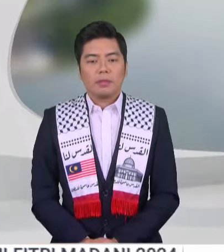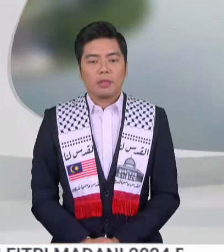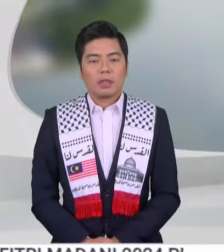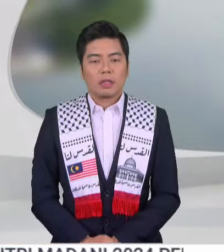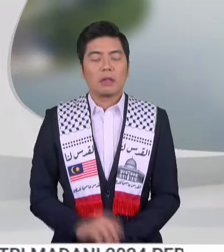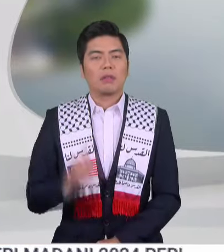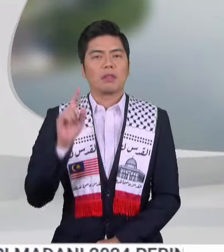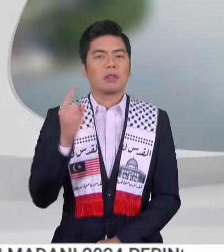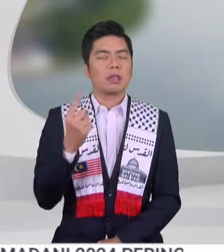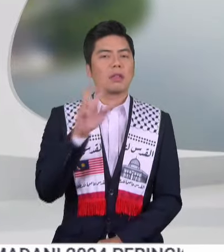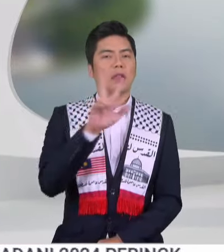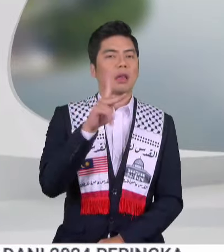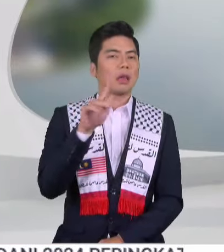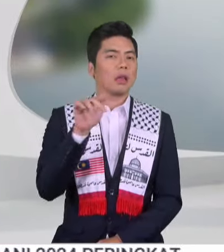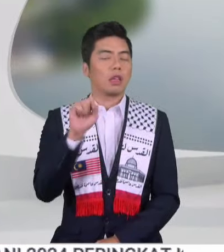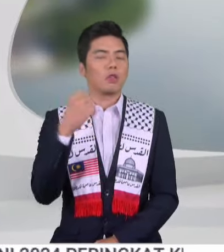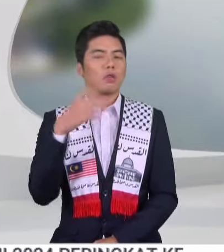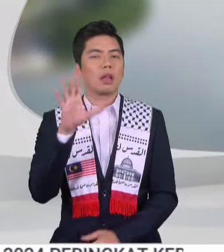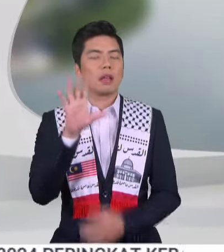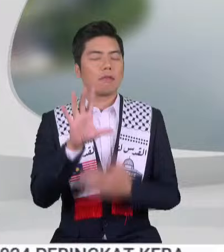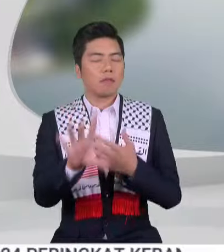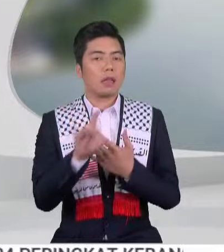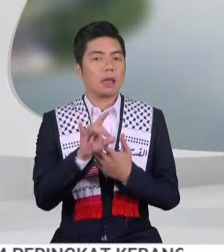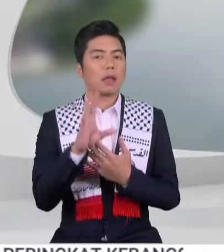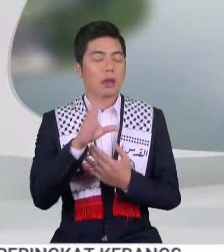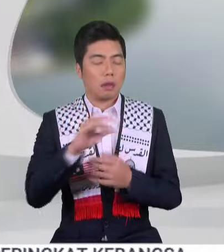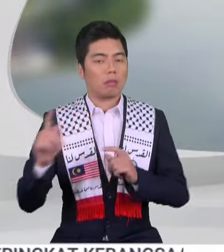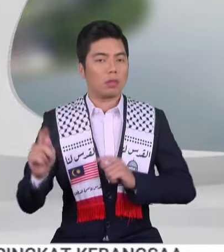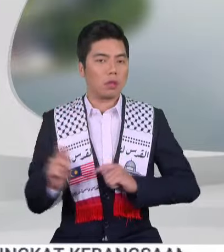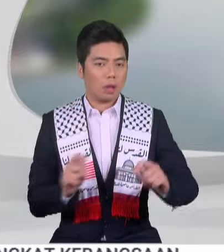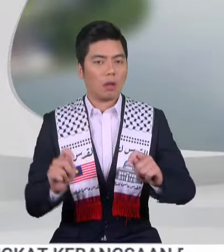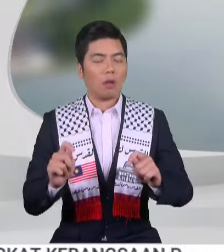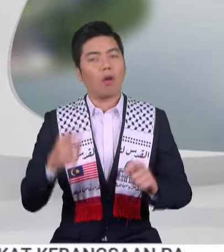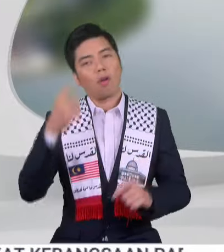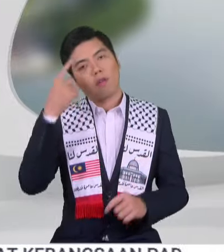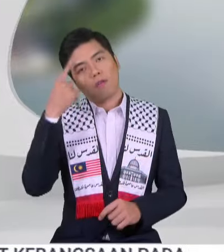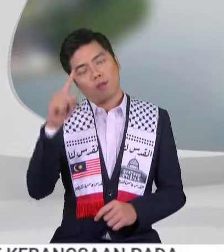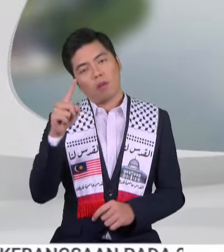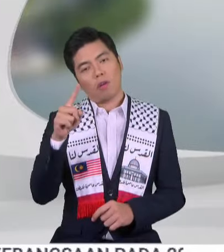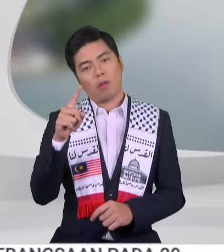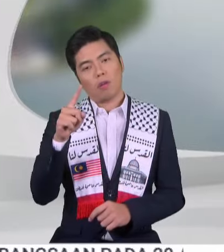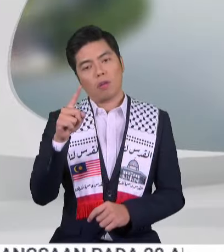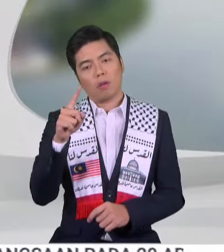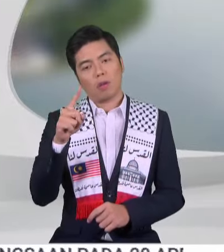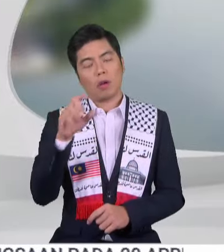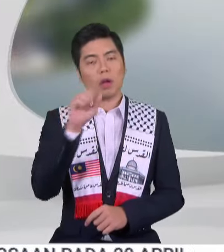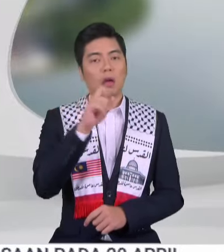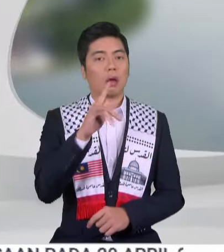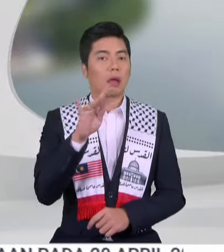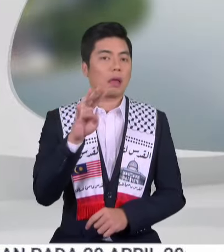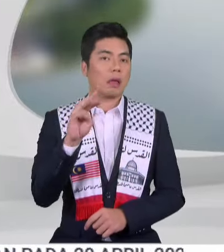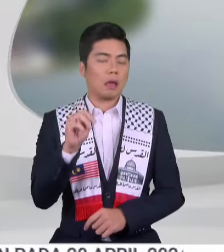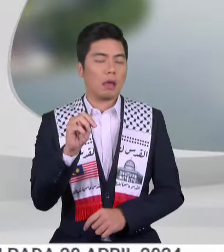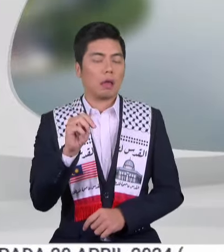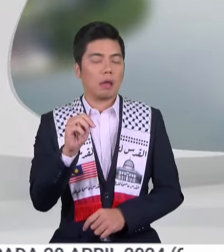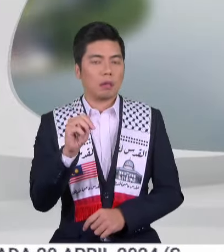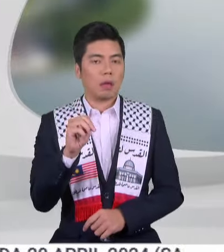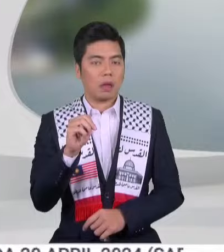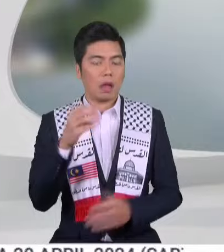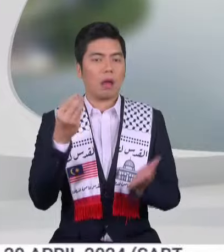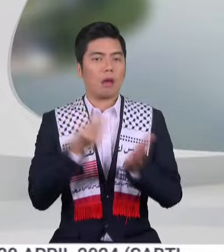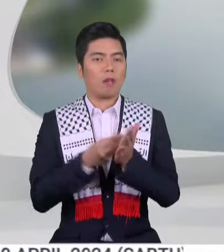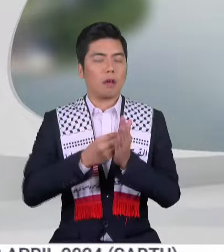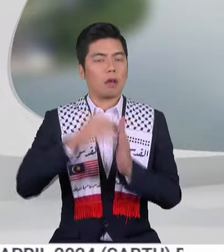Hanya 3 kes telah dikesan dan diambil tindakan sepanjang pelaksanaan Skim Harga Maksimum Musim